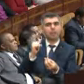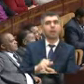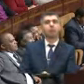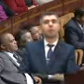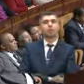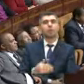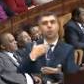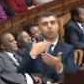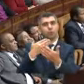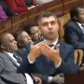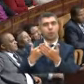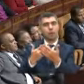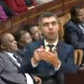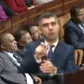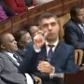شكرا لسيد النائب،